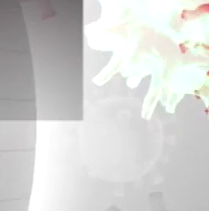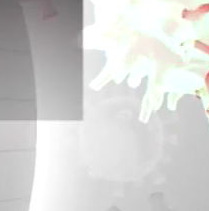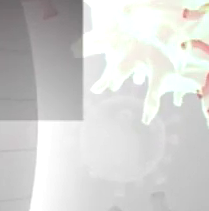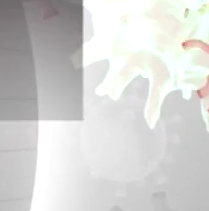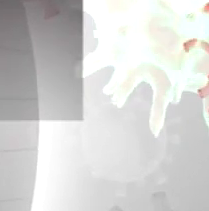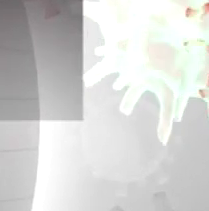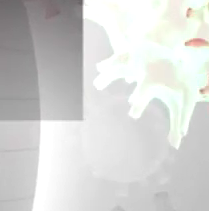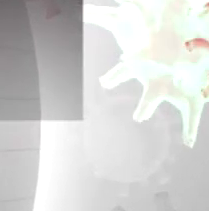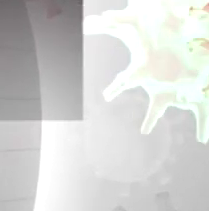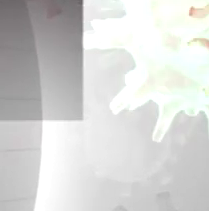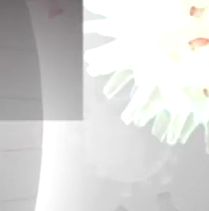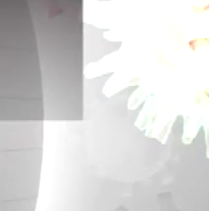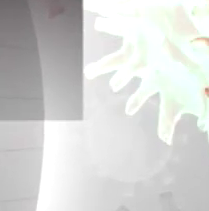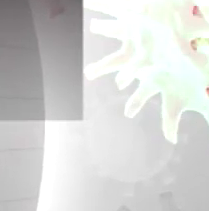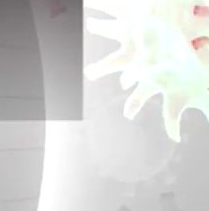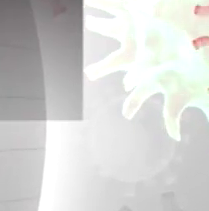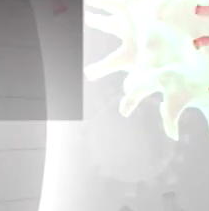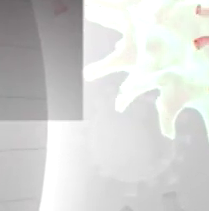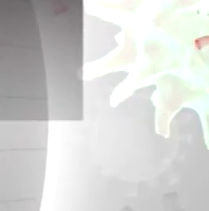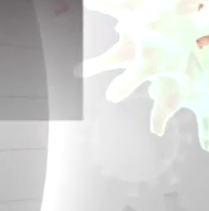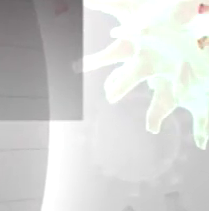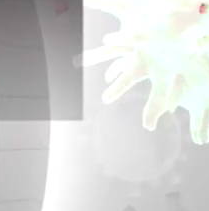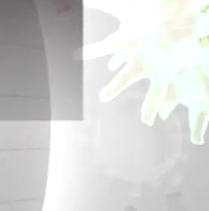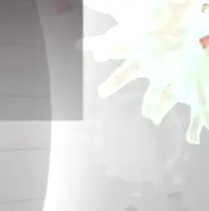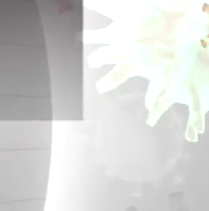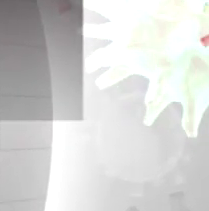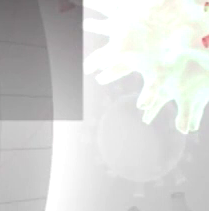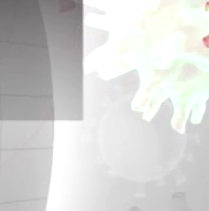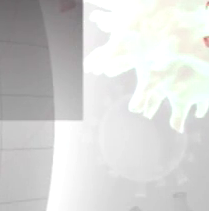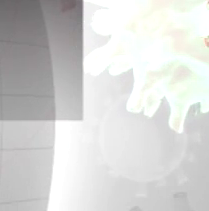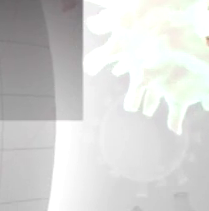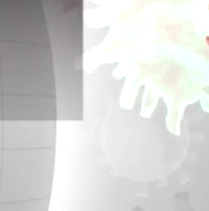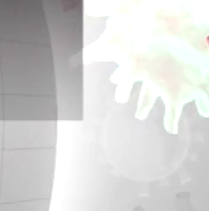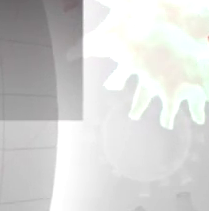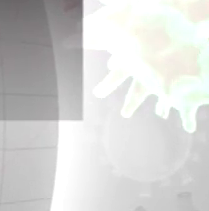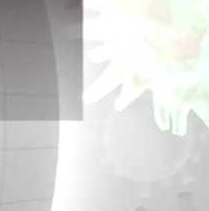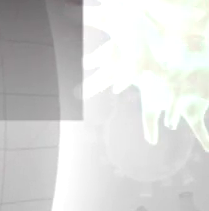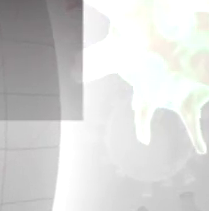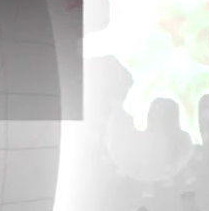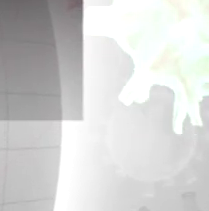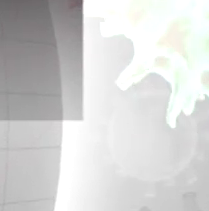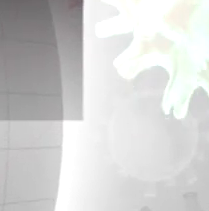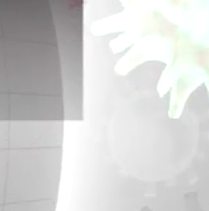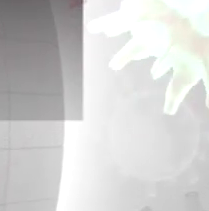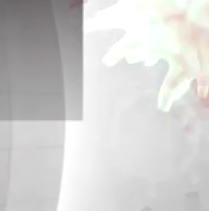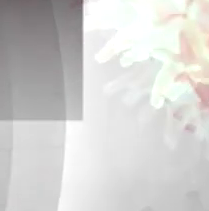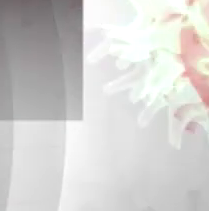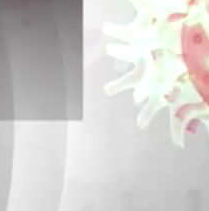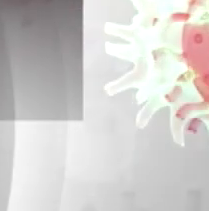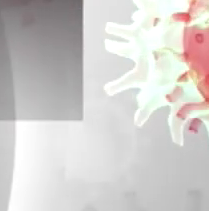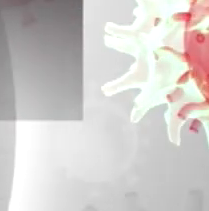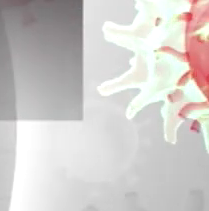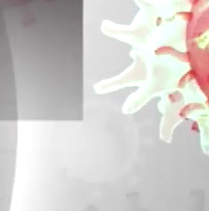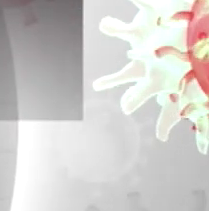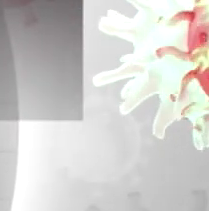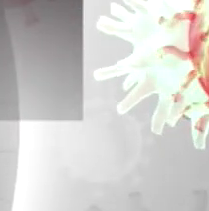ที่เสี่ยงกลุ่มนี้มีจำนวน49คนค่ะกลุ่มที่3คือกลุ่มที่ยังรอการสอบสวนโรคเพิ่มเติมอีก16คน